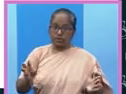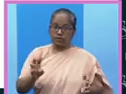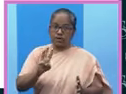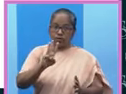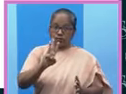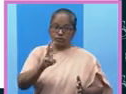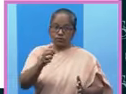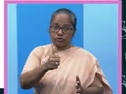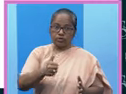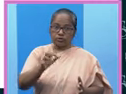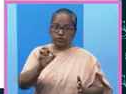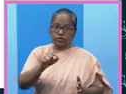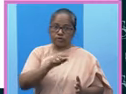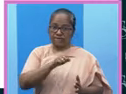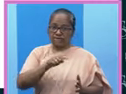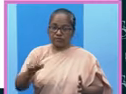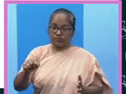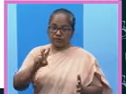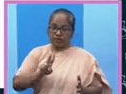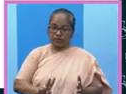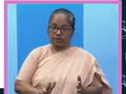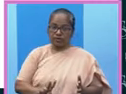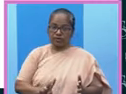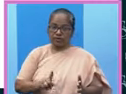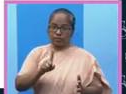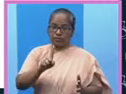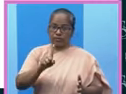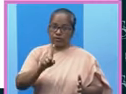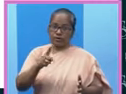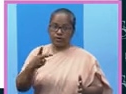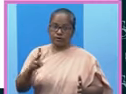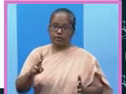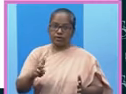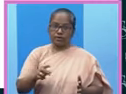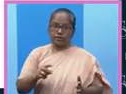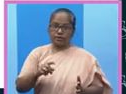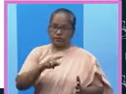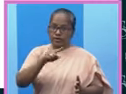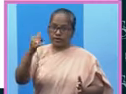என்ன செய்கிறேன், ரெண்டால் பிரிக்கலாமா? பிரிங்க. ஓரெண்டா 2,